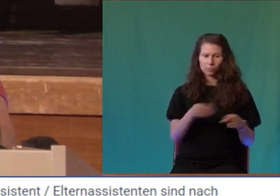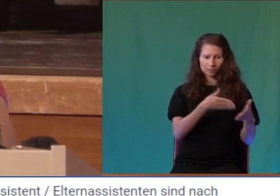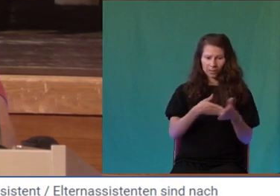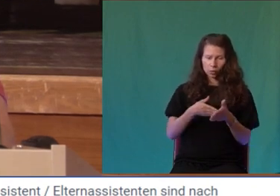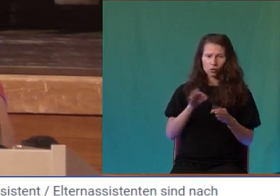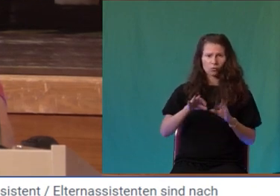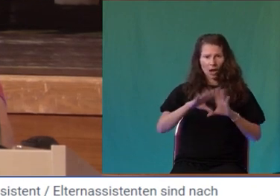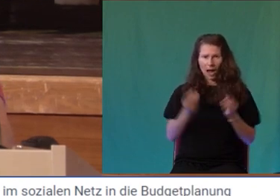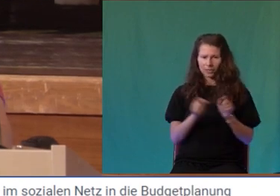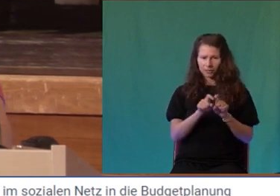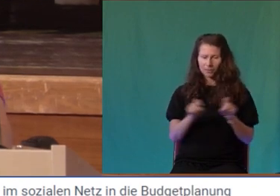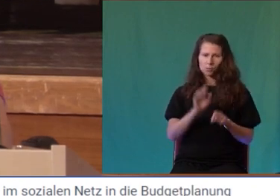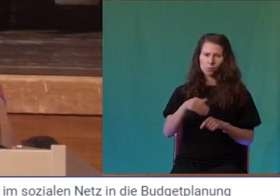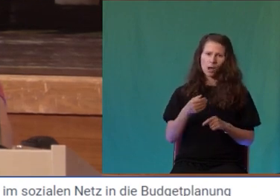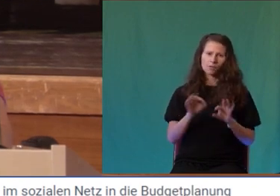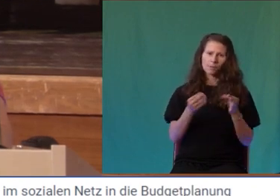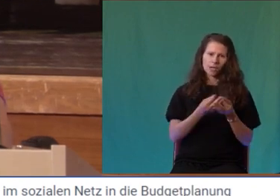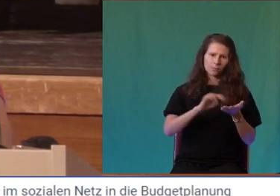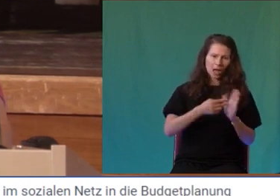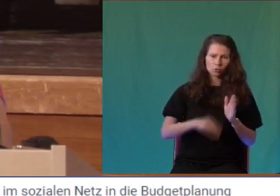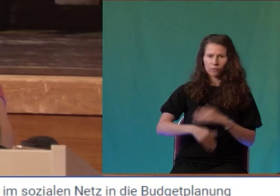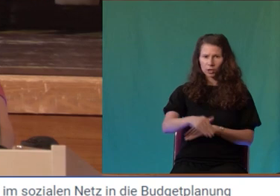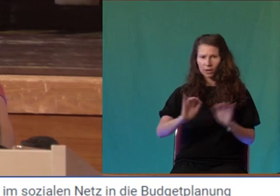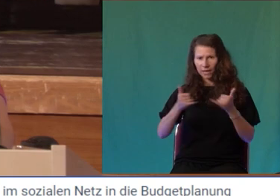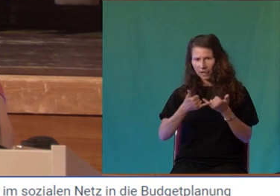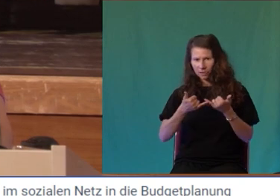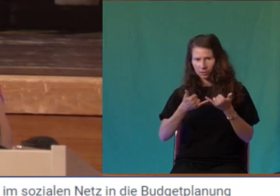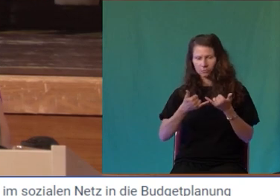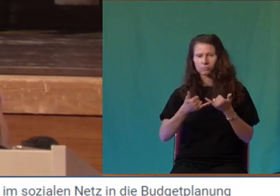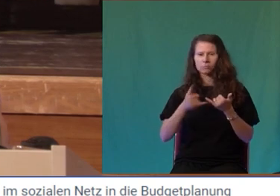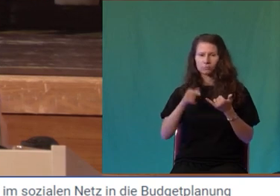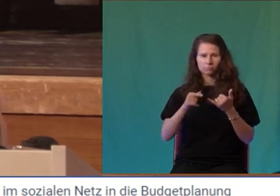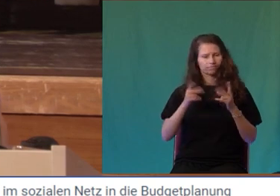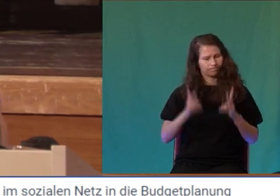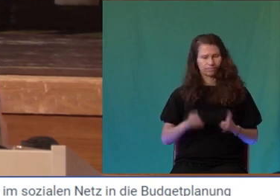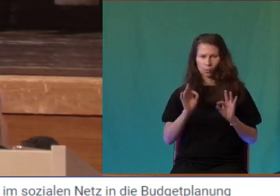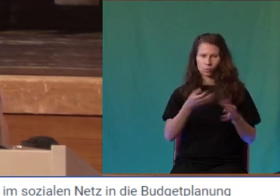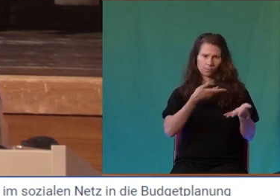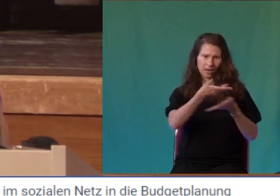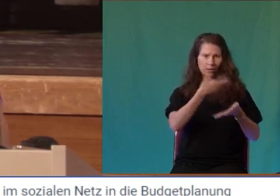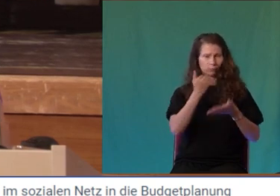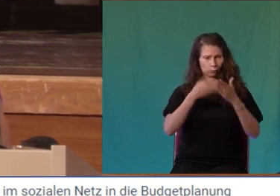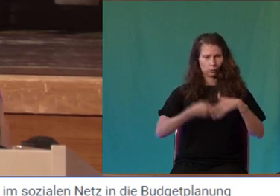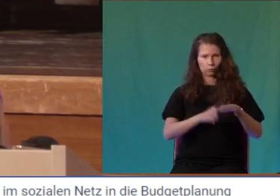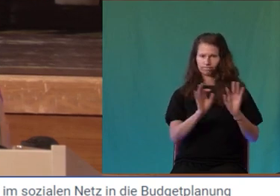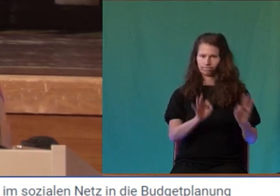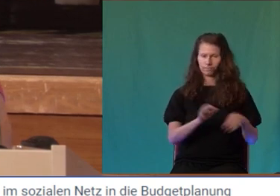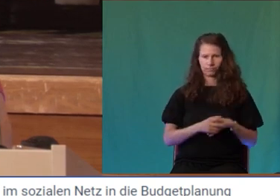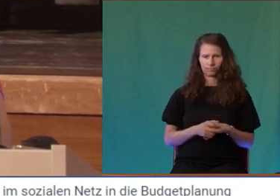Fragen bezüglich Familienplanung Schwangerschaft und Elternschaft qualifiziert beraten und unterstützen zu können